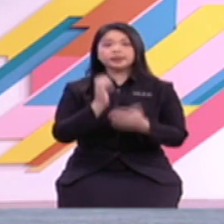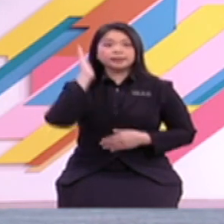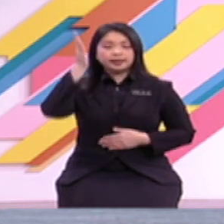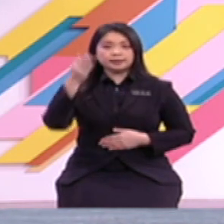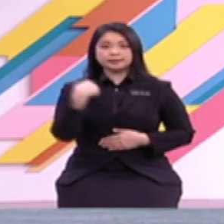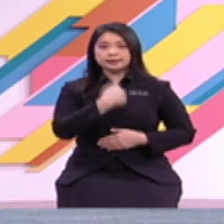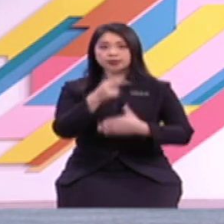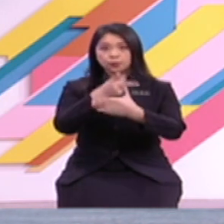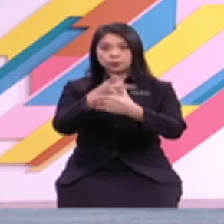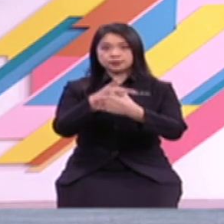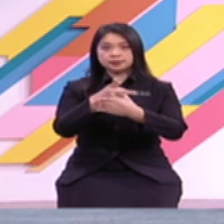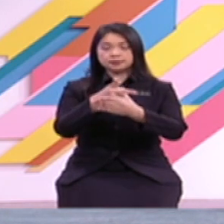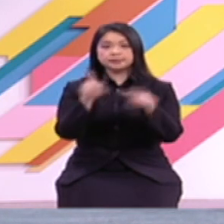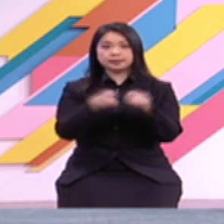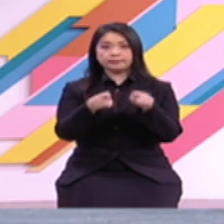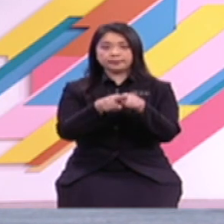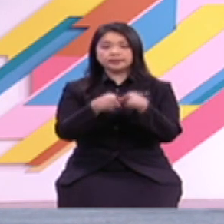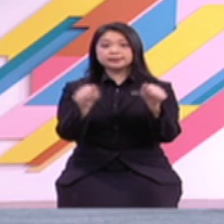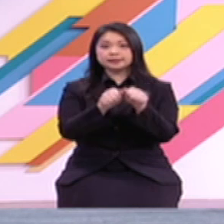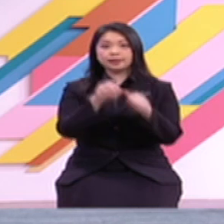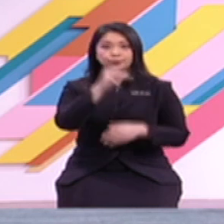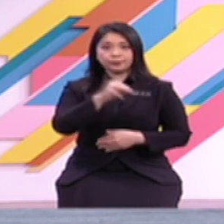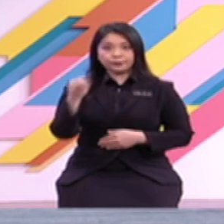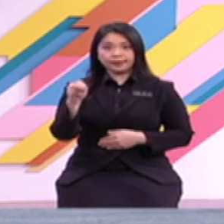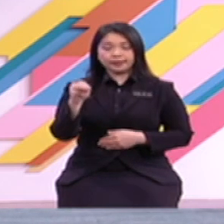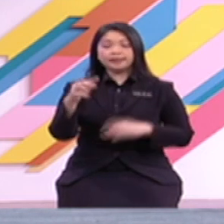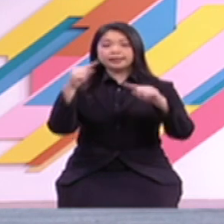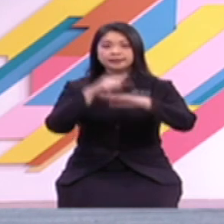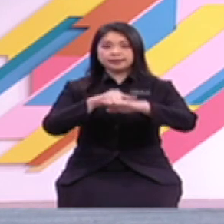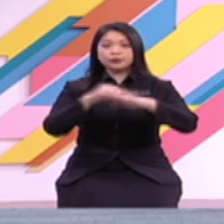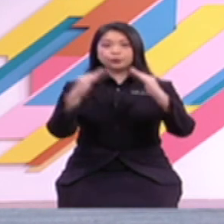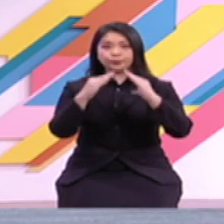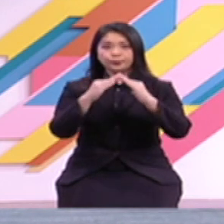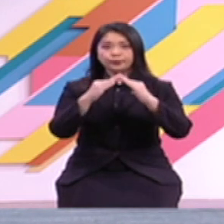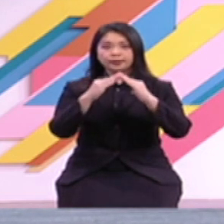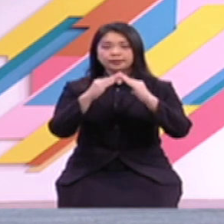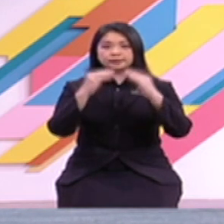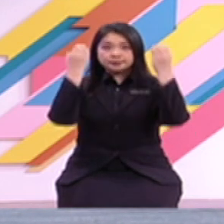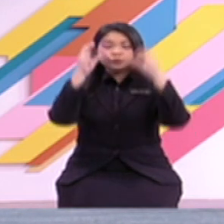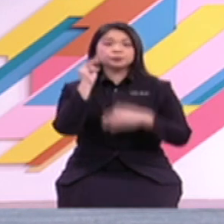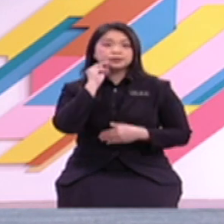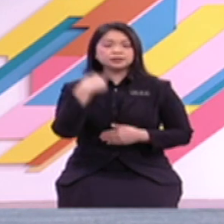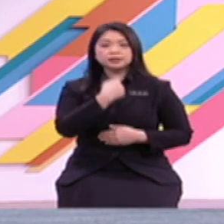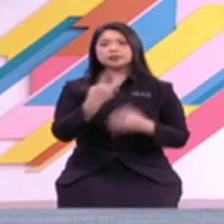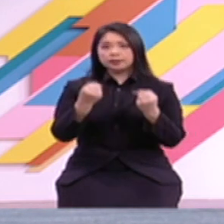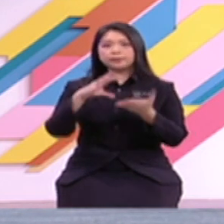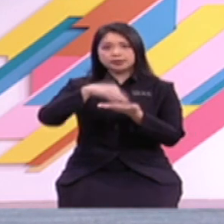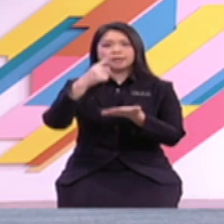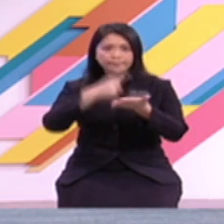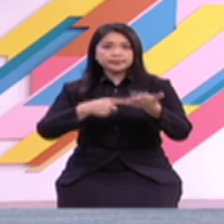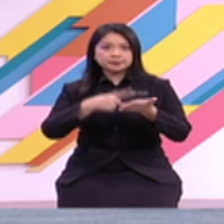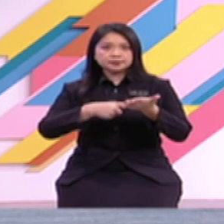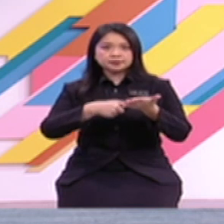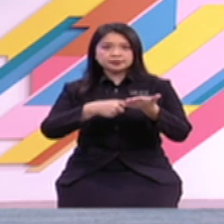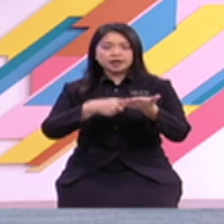akan kita konsumsi kain bersama dengan adik-adik kita di rumah segemes kira kita enggak belajar apel Hari